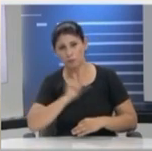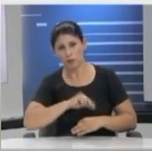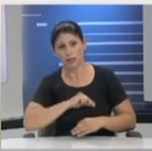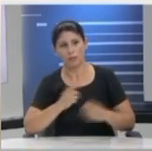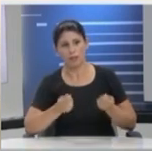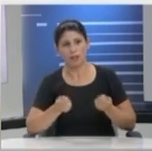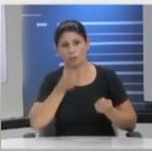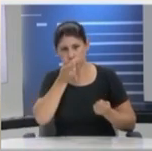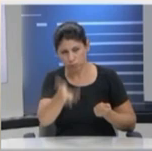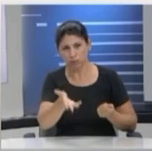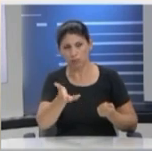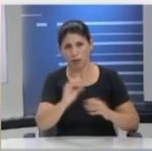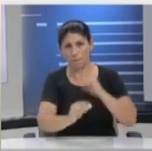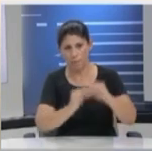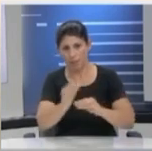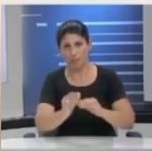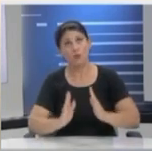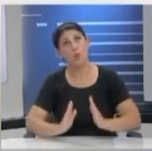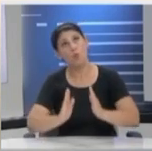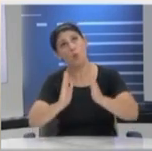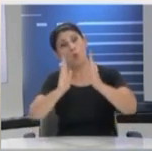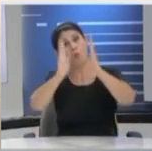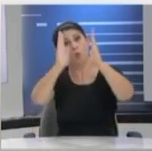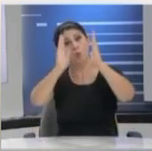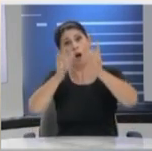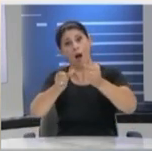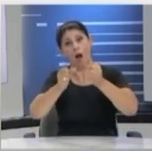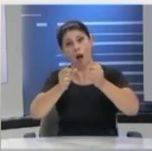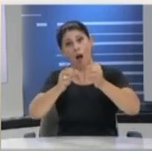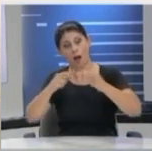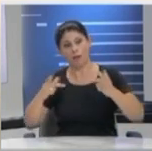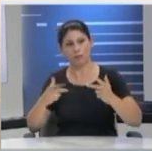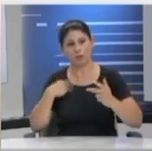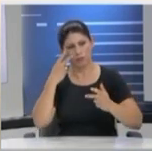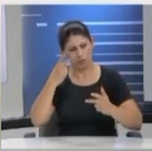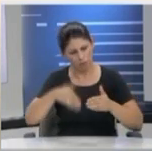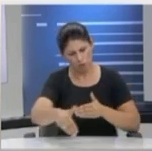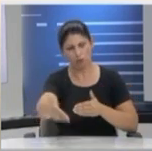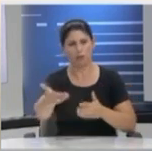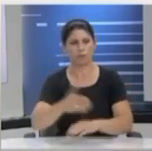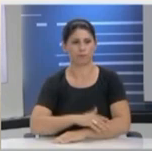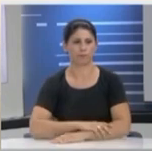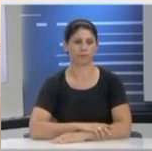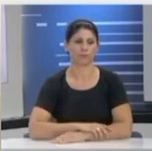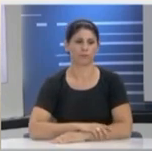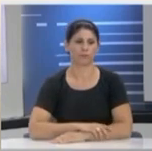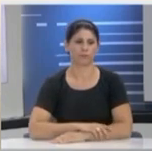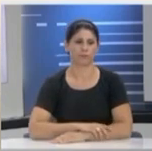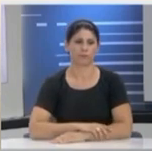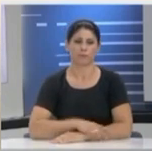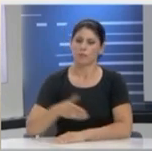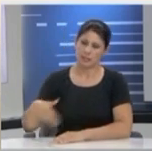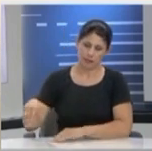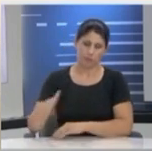κέρδος. Δεν θα κάνει μια πολυδάπανη επένδυση στους ουρανοξύστες για να είναι αντισεισμική. Θα τα βρούμε μπροστά μας όλα αυτά. Πάμε στα